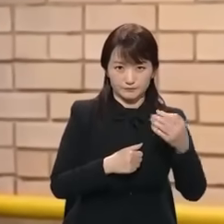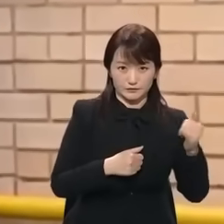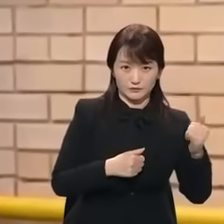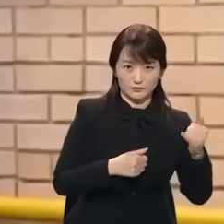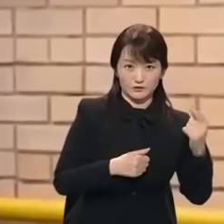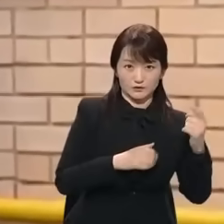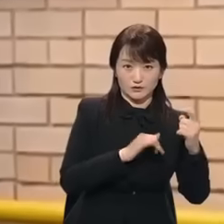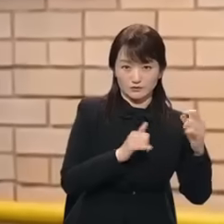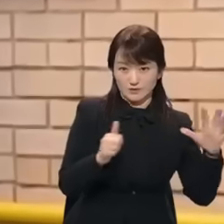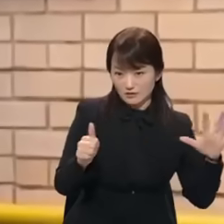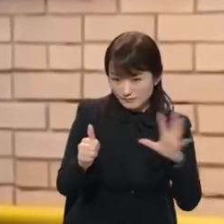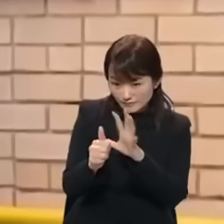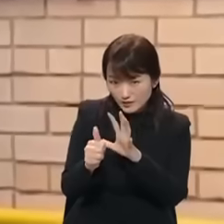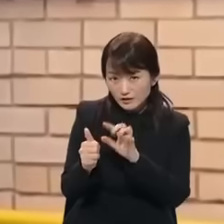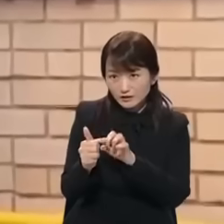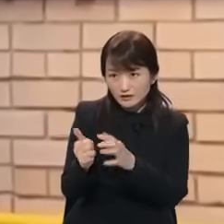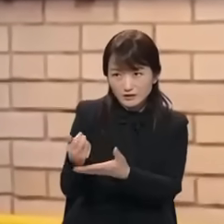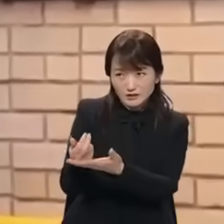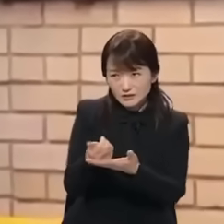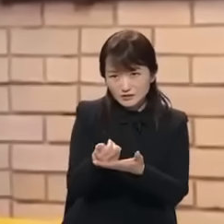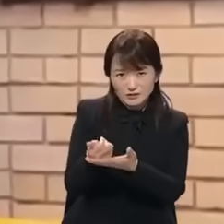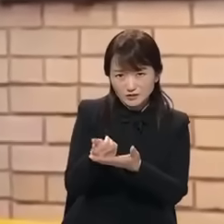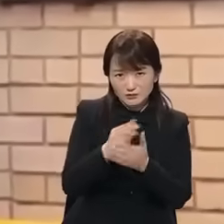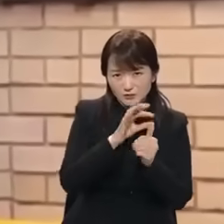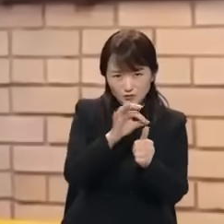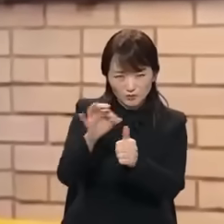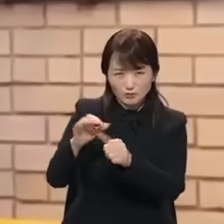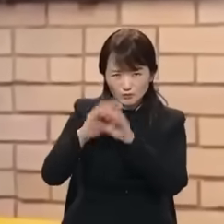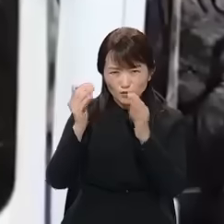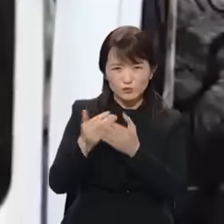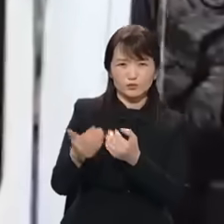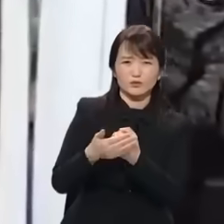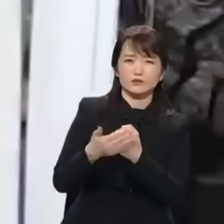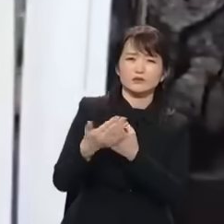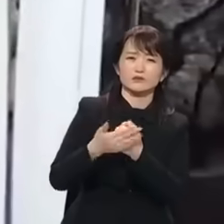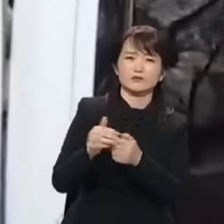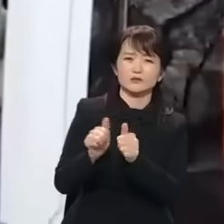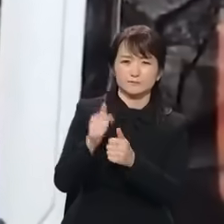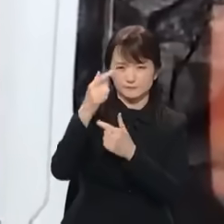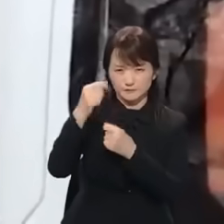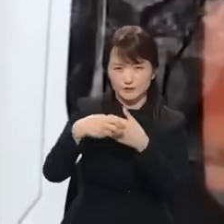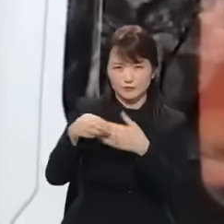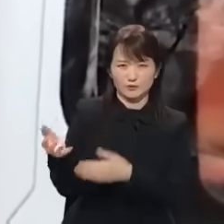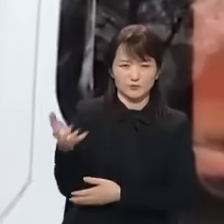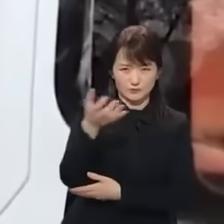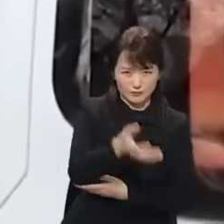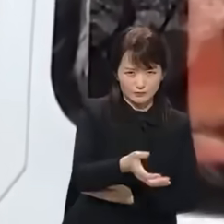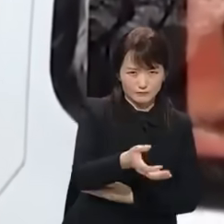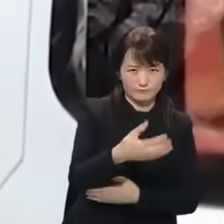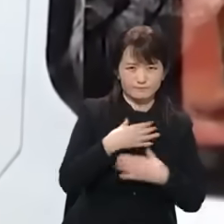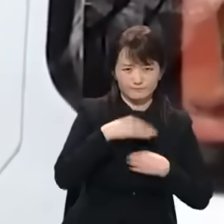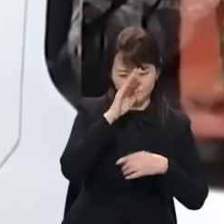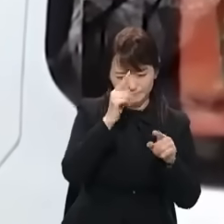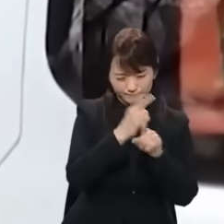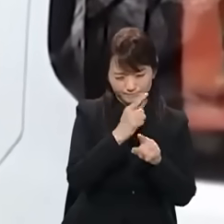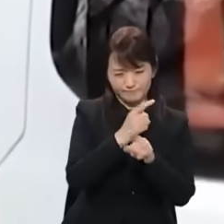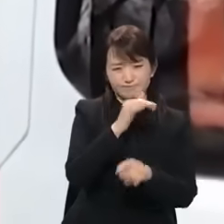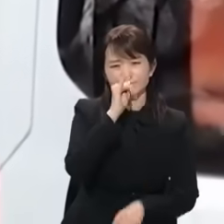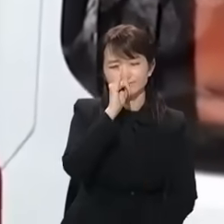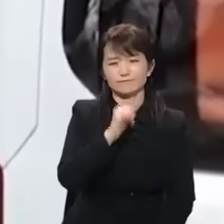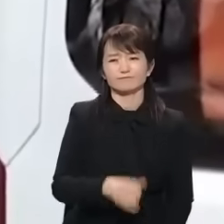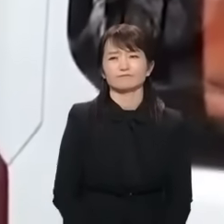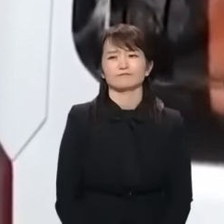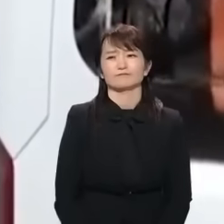명이 붙어서이 남성 이송 작전에 투입이 됐고요 모두가 힘써준 덕분에 남성은 제대 병원으로 옮겨져 무사이 치료받을 수 있었다고